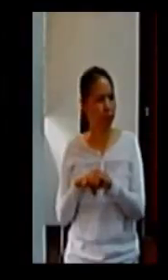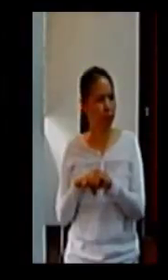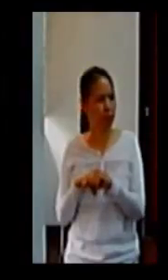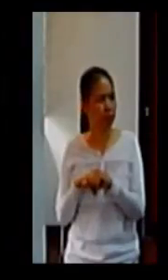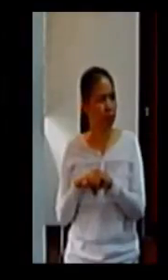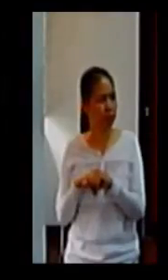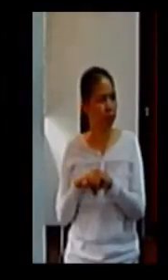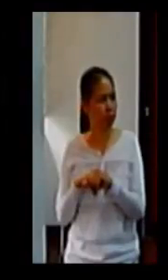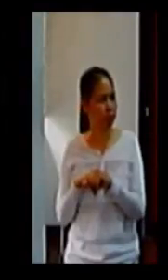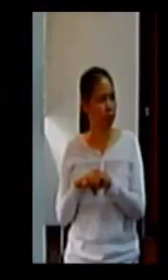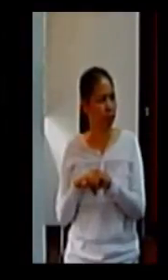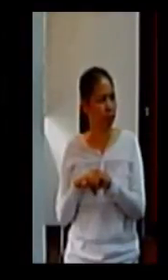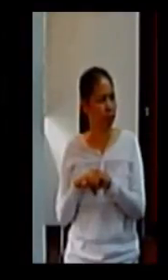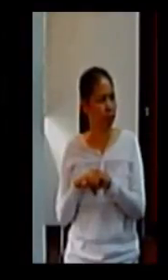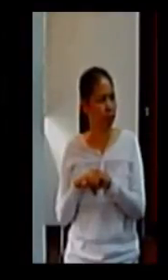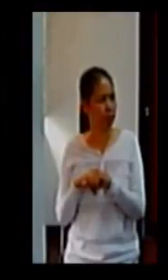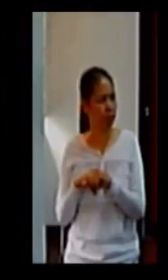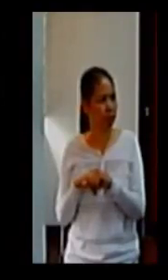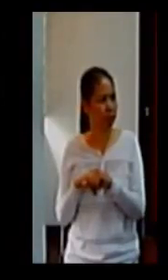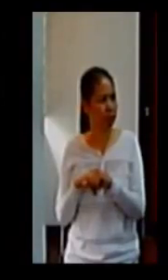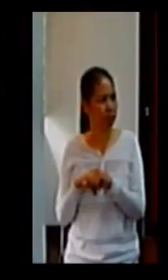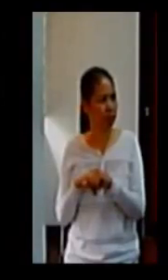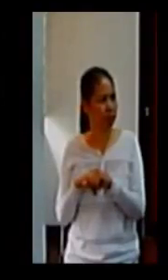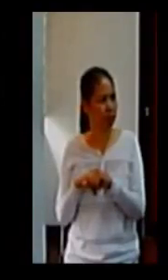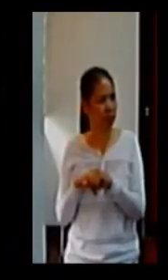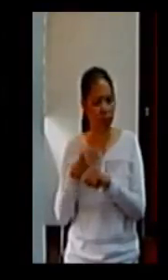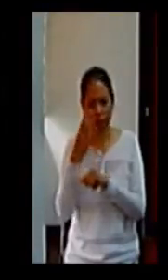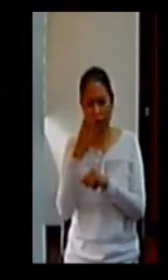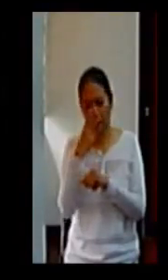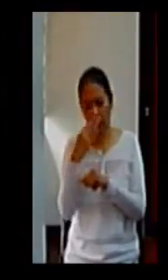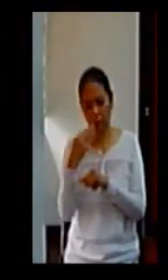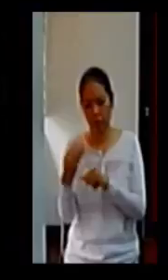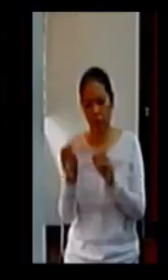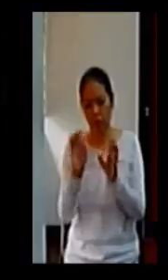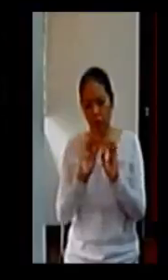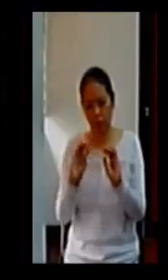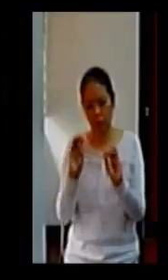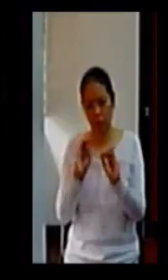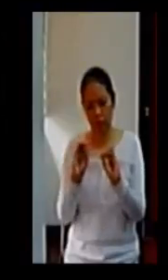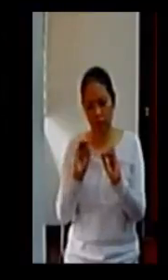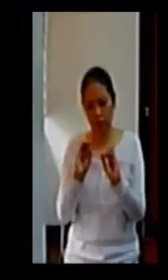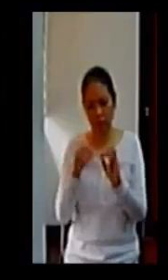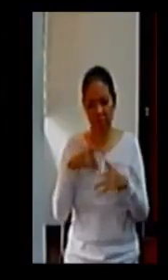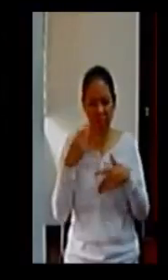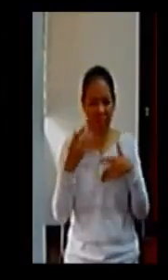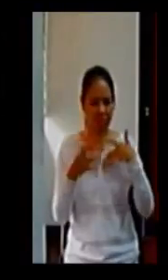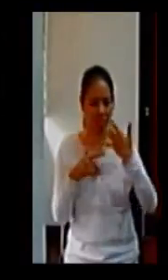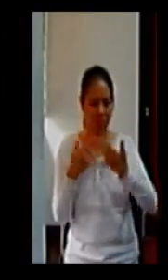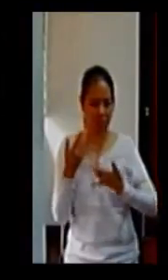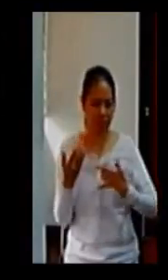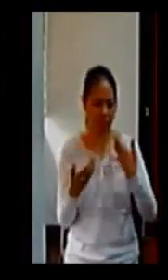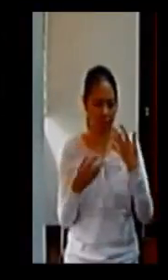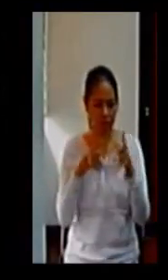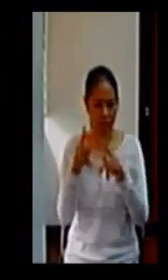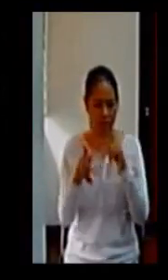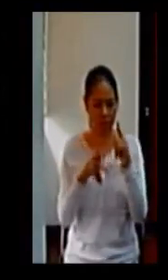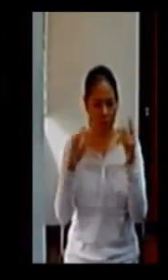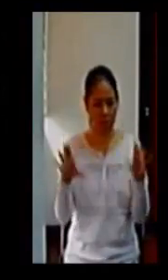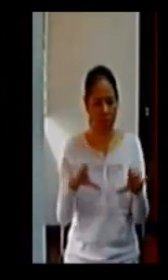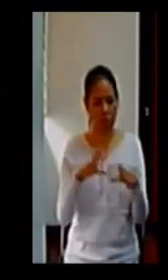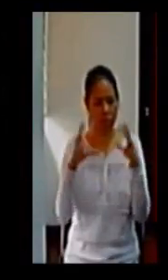kumukonting-konting nawawala yung mga ganyan. So nawawala na rin yung mga enthusiasm ng tao sa pagtratrabaho